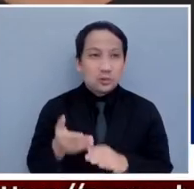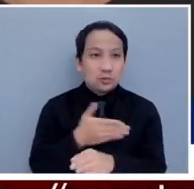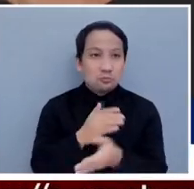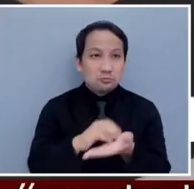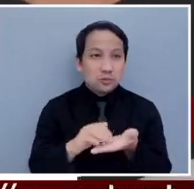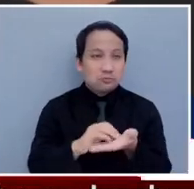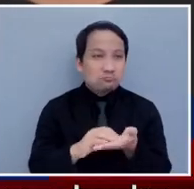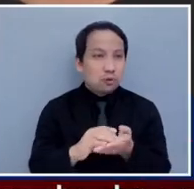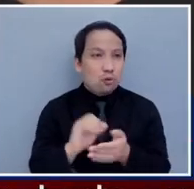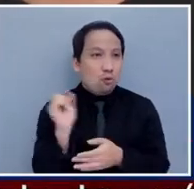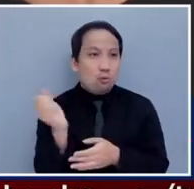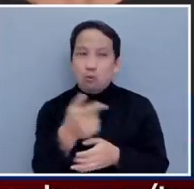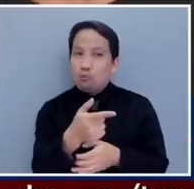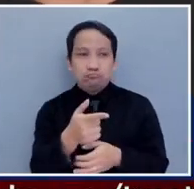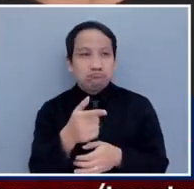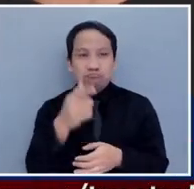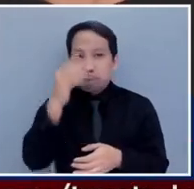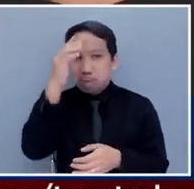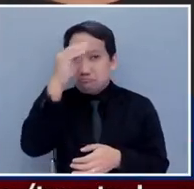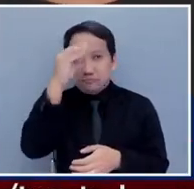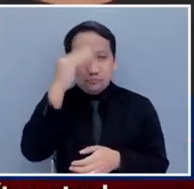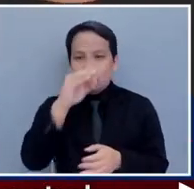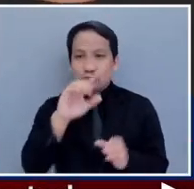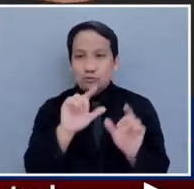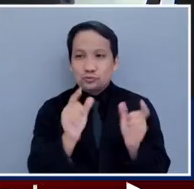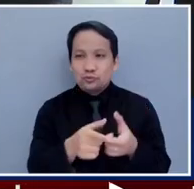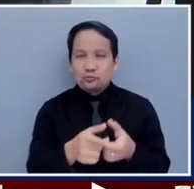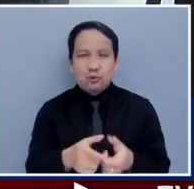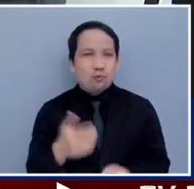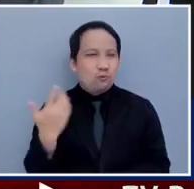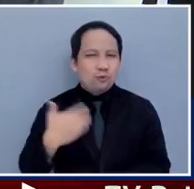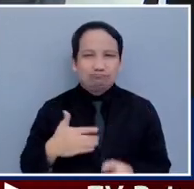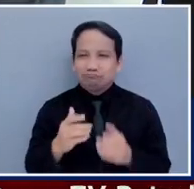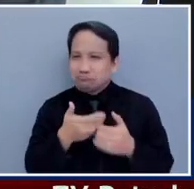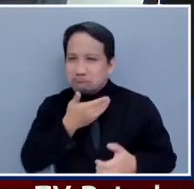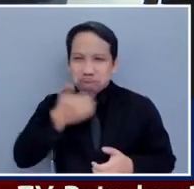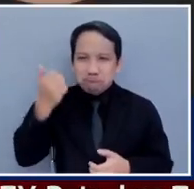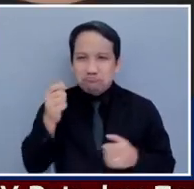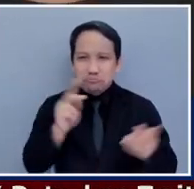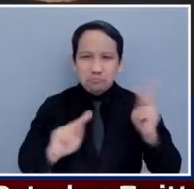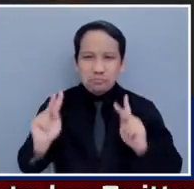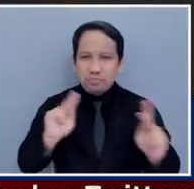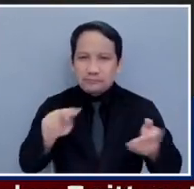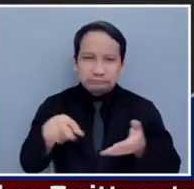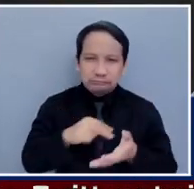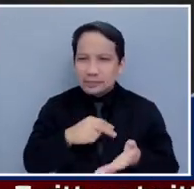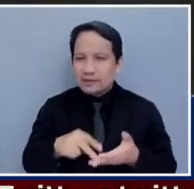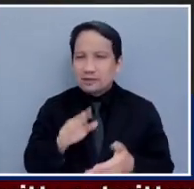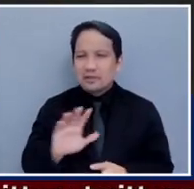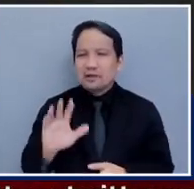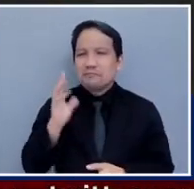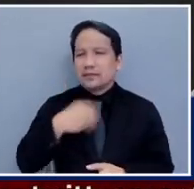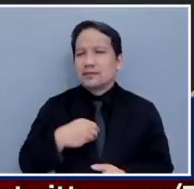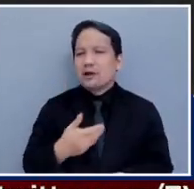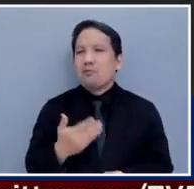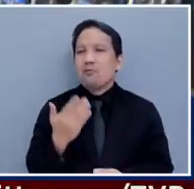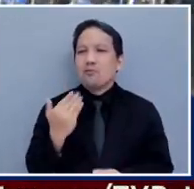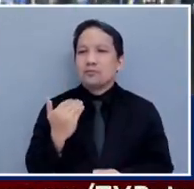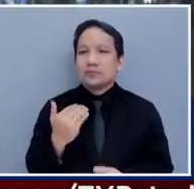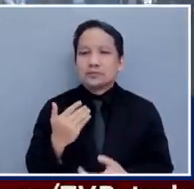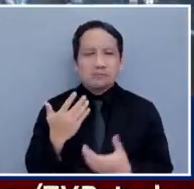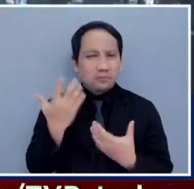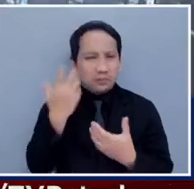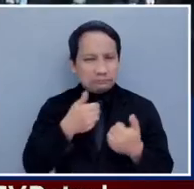Prod, sobrang bigay todo talaga lahat and palaban, aggressive lahat. Yun yung maganda kasi healthy